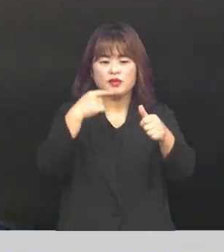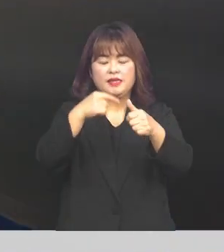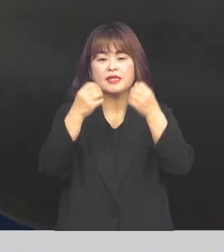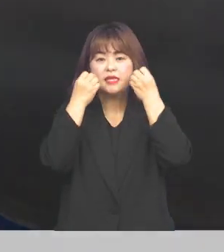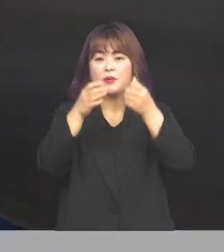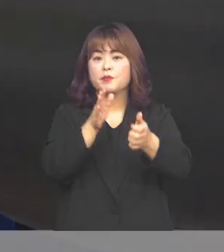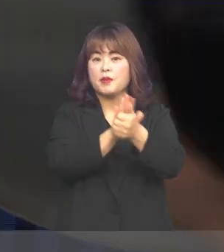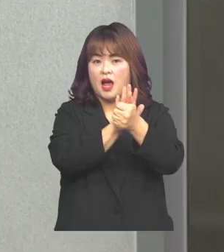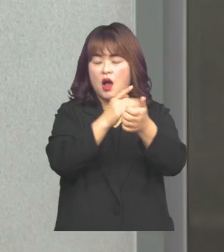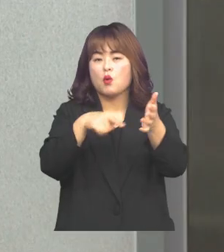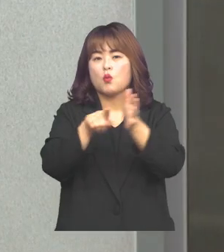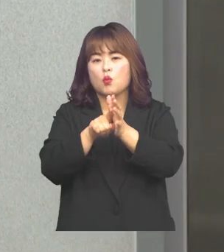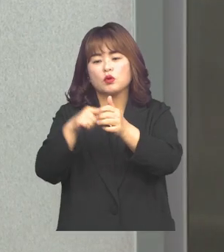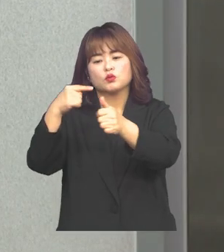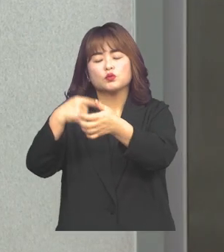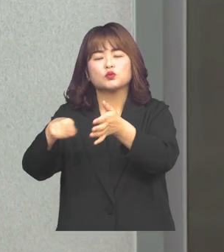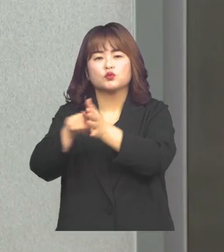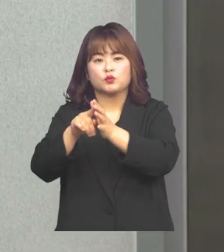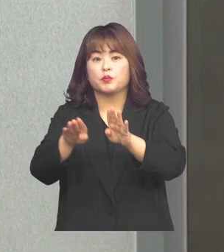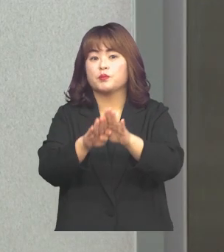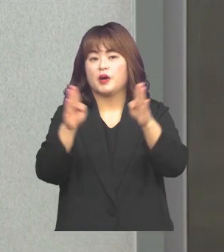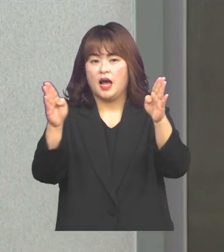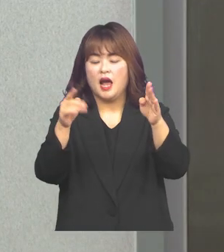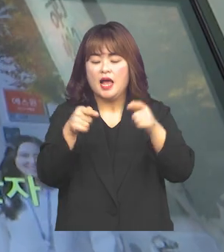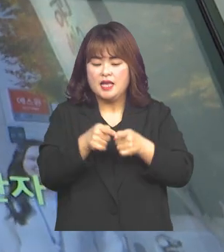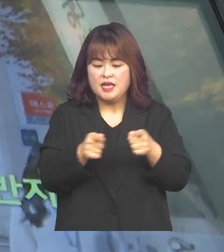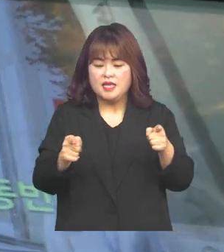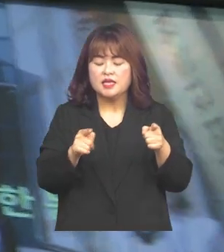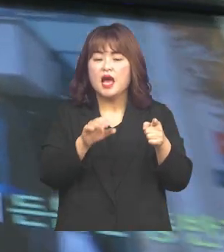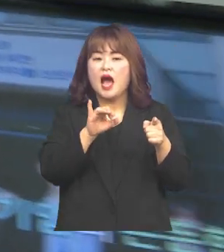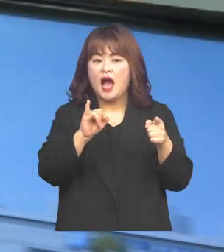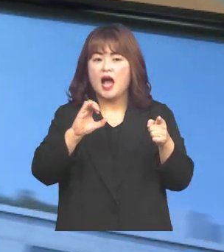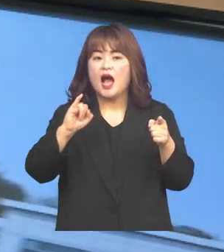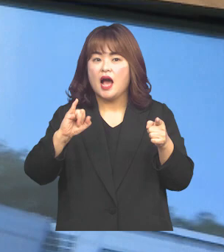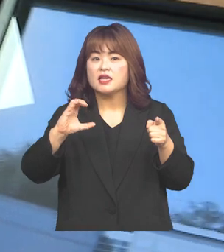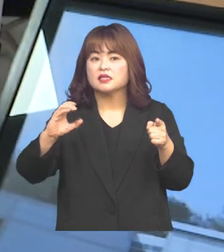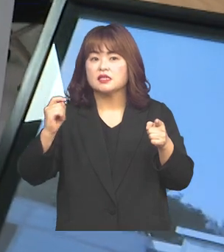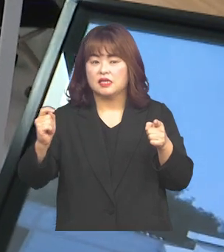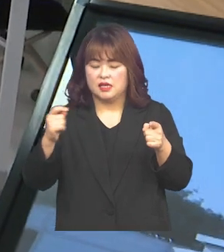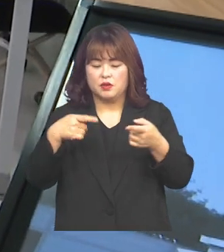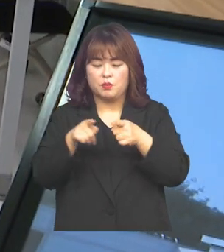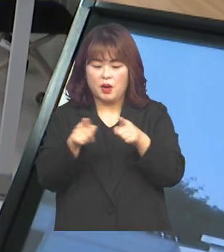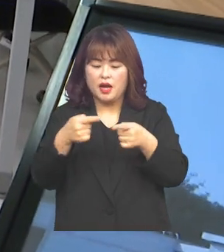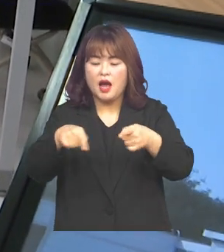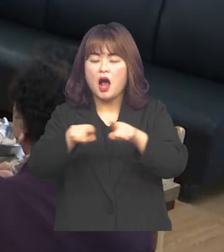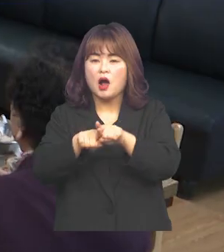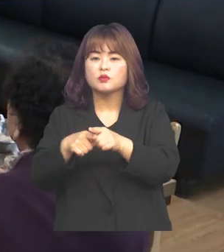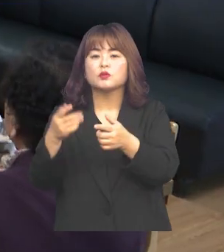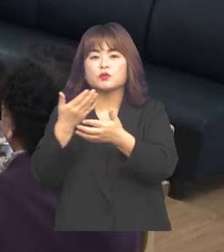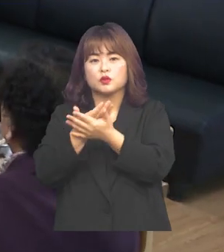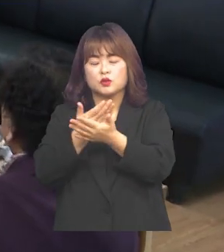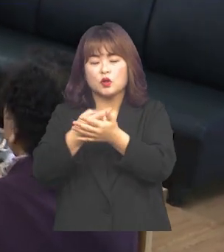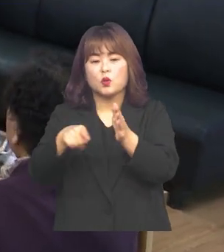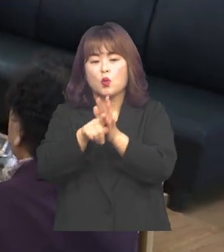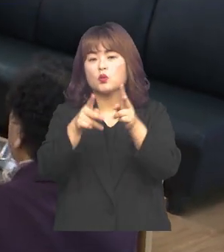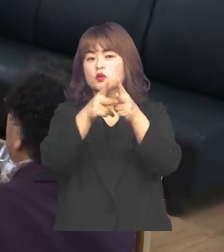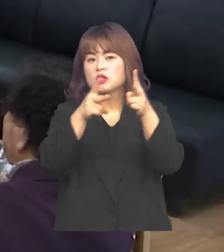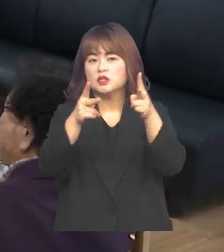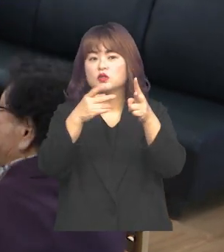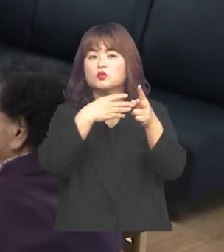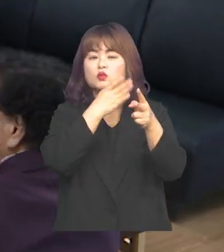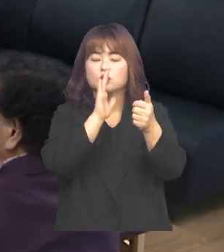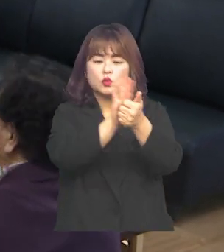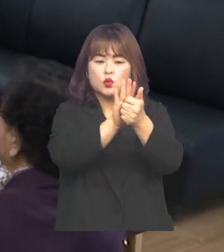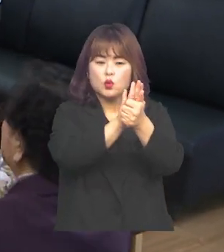공간이 마련됐습니다. 건물 1층에는 ICT 디바이스 랩과 공동 작업실, 2층에는 흥덕